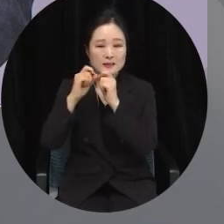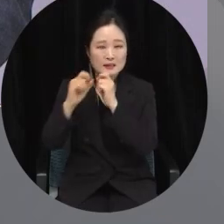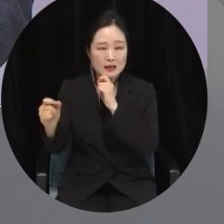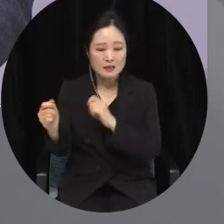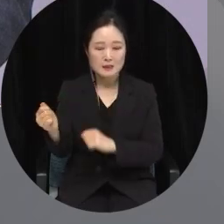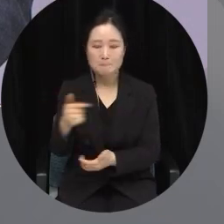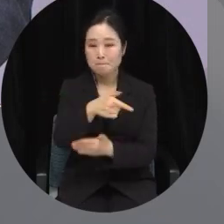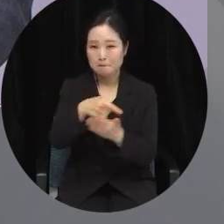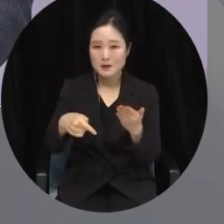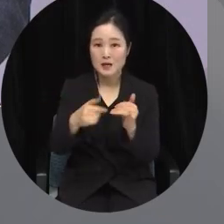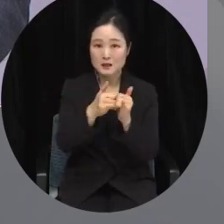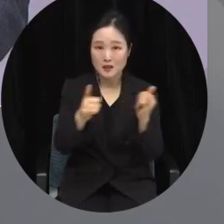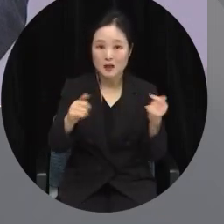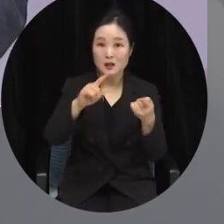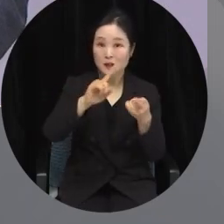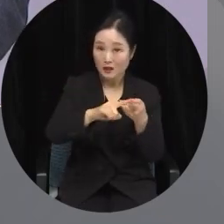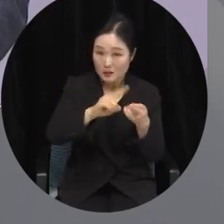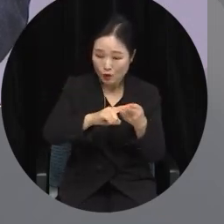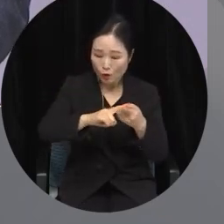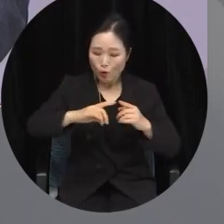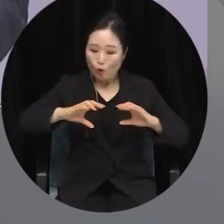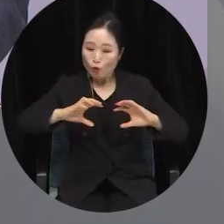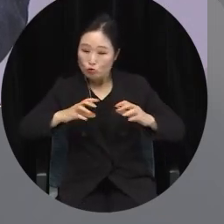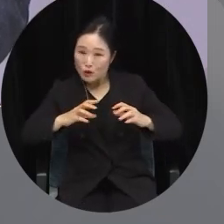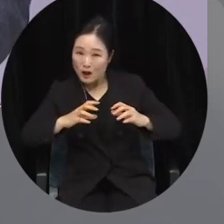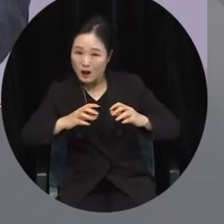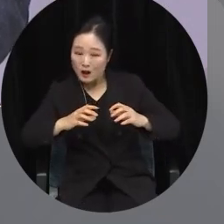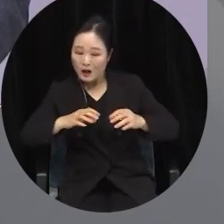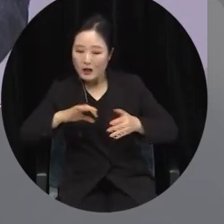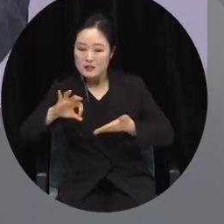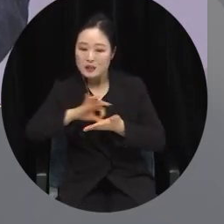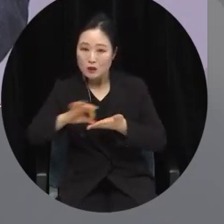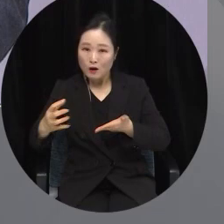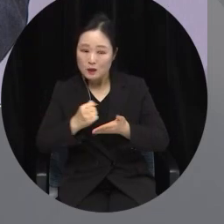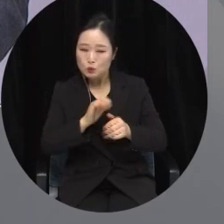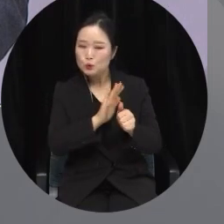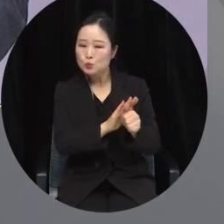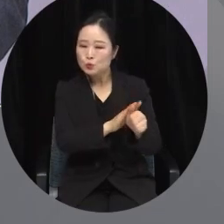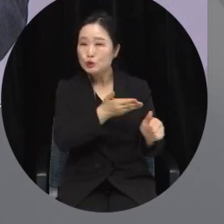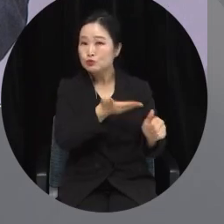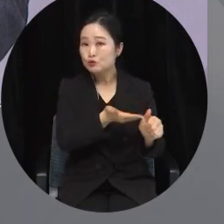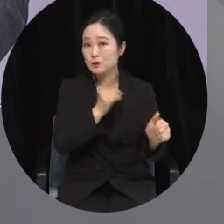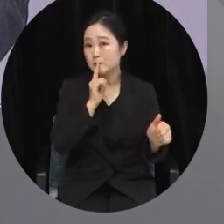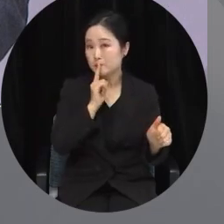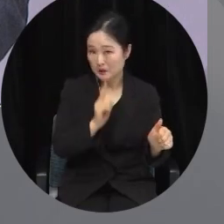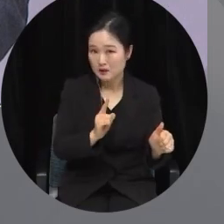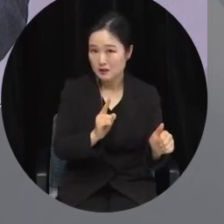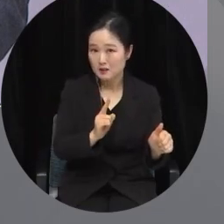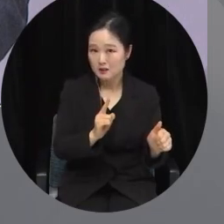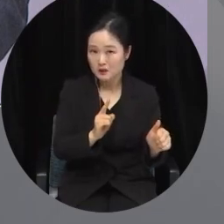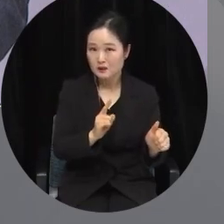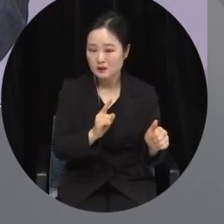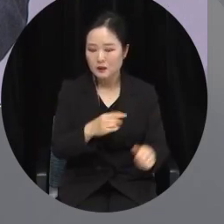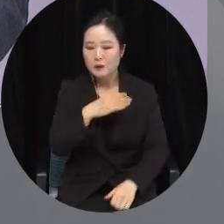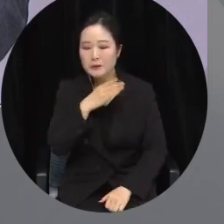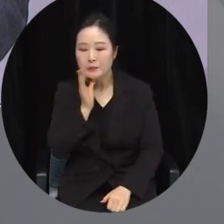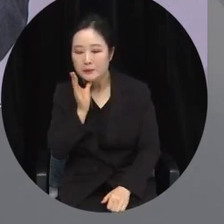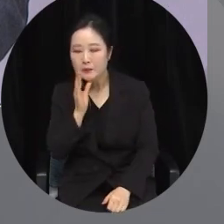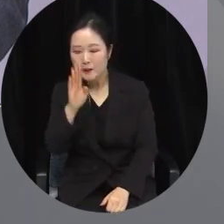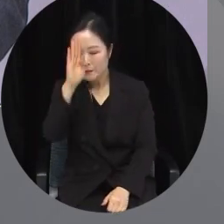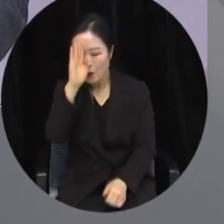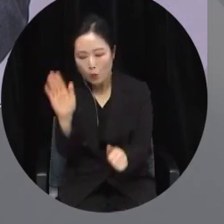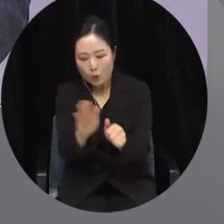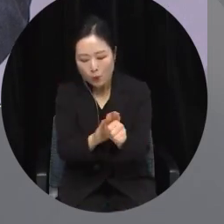말씀하셨고 또 이 간병비 급여화 그런 부분도 말씀 공약을 하셨는데 이러한